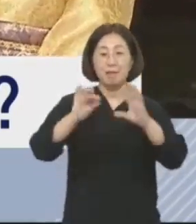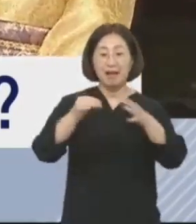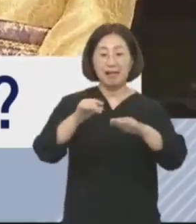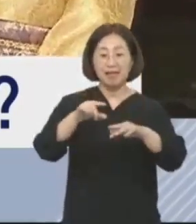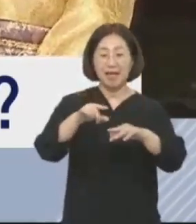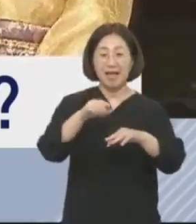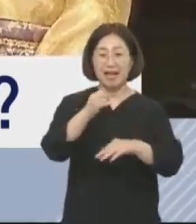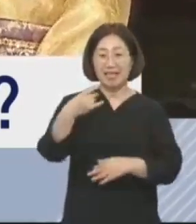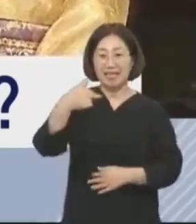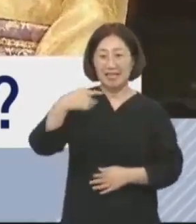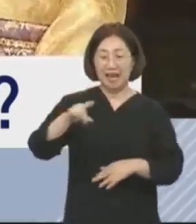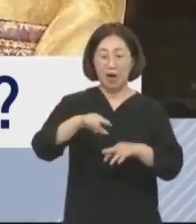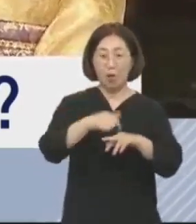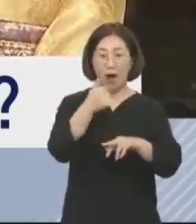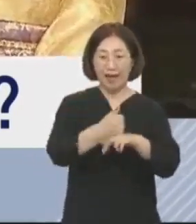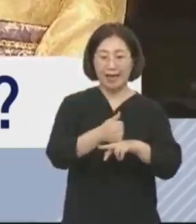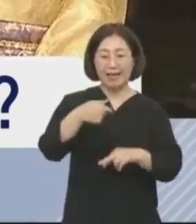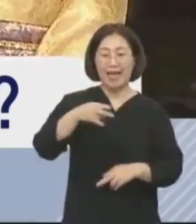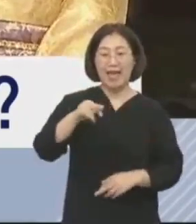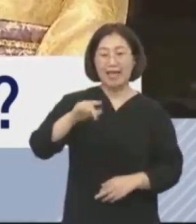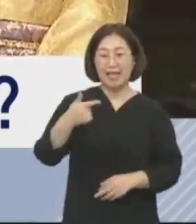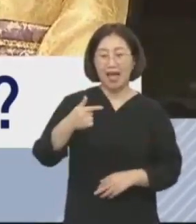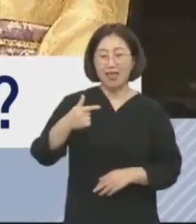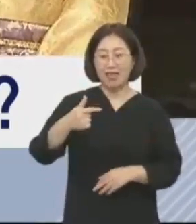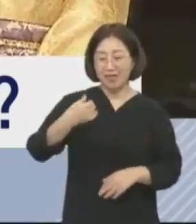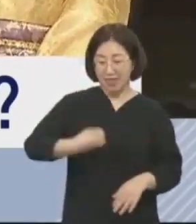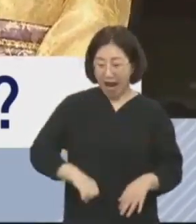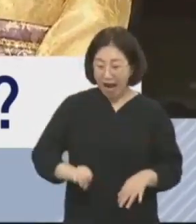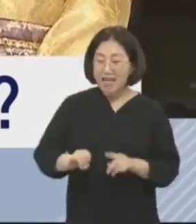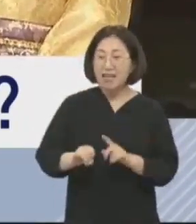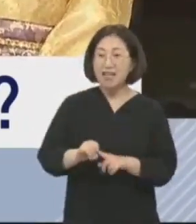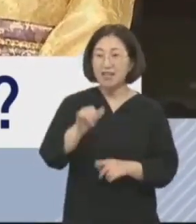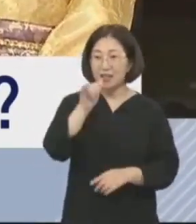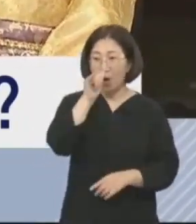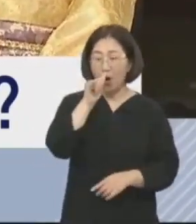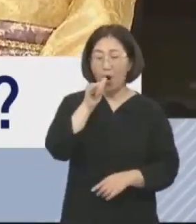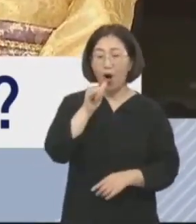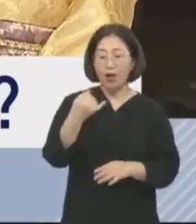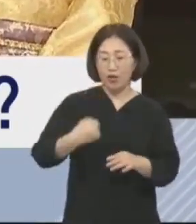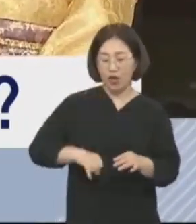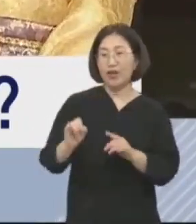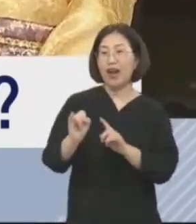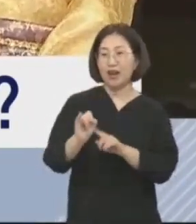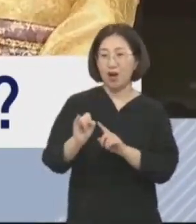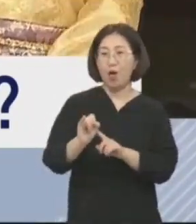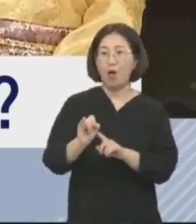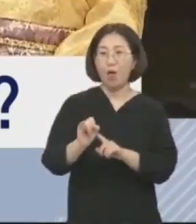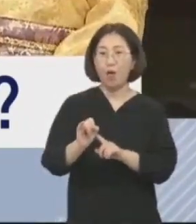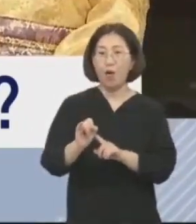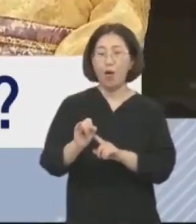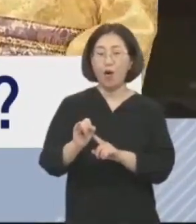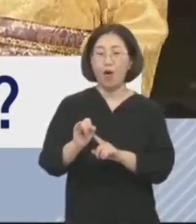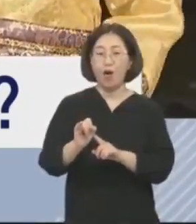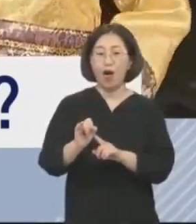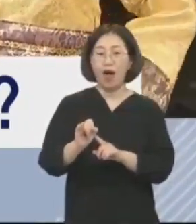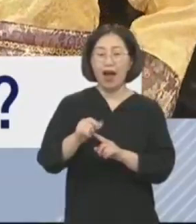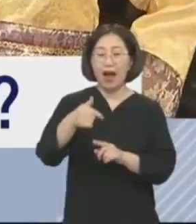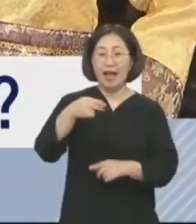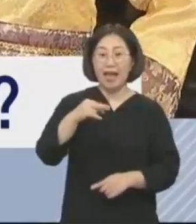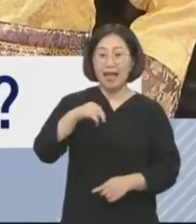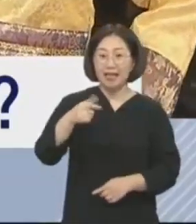의자왕에는 개상공자라는 공주가 딸이 있었는데요. 이 계산공주가 여전사였다고 합니다. 그래서